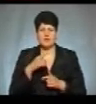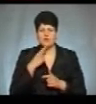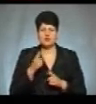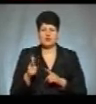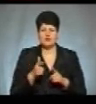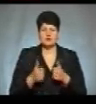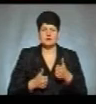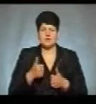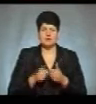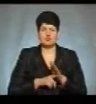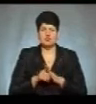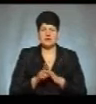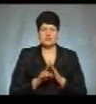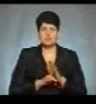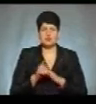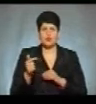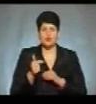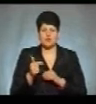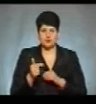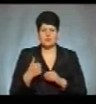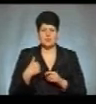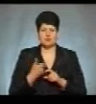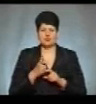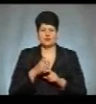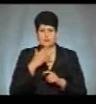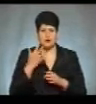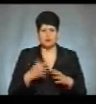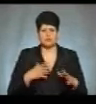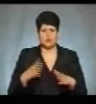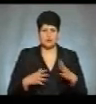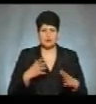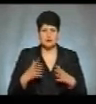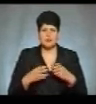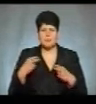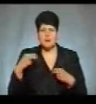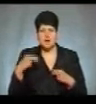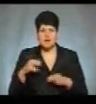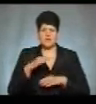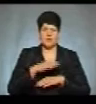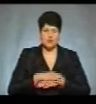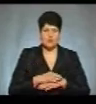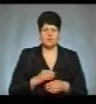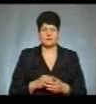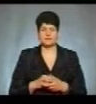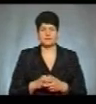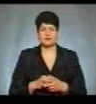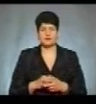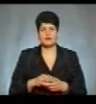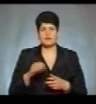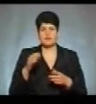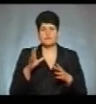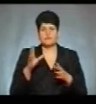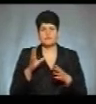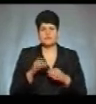готуватися до змагань почала ще з початку грудня. Ми дуже багато тренувалися. І на перервах, і на уроках. Хмельничанці Валерії усіх вправи